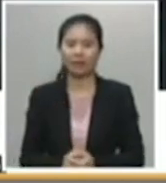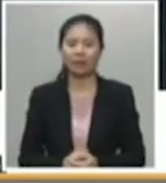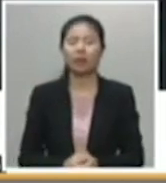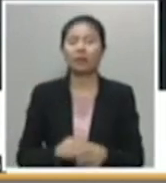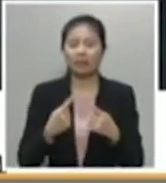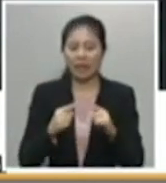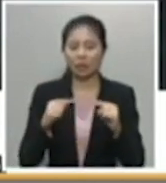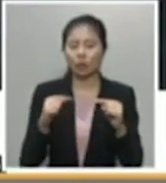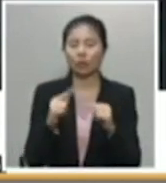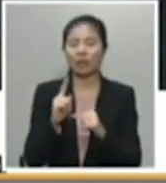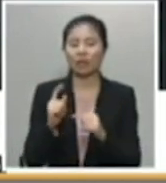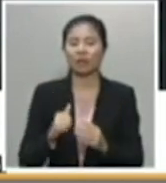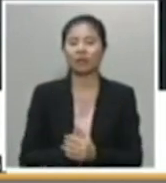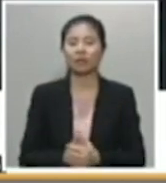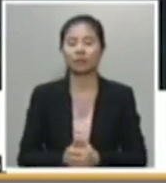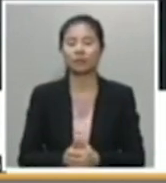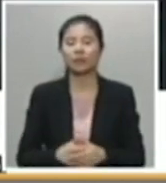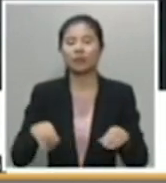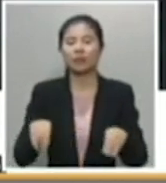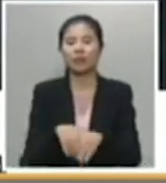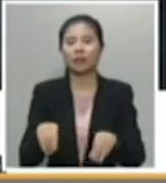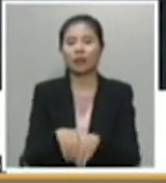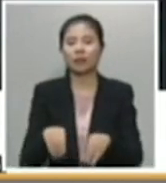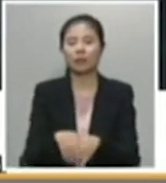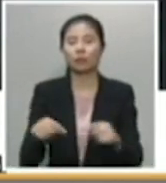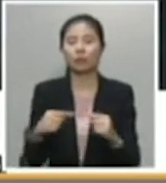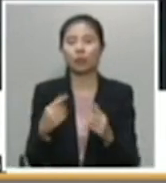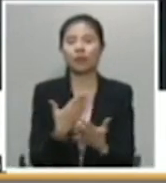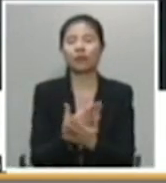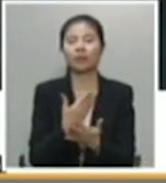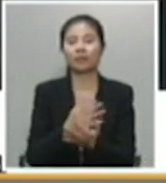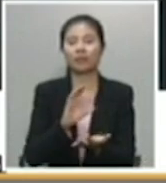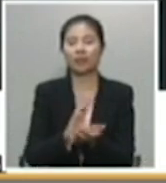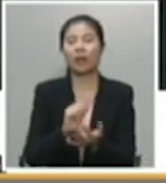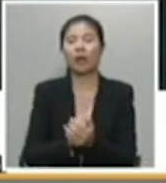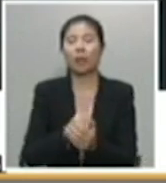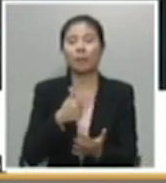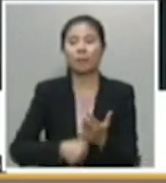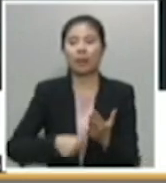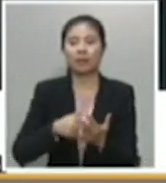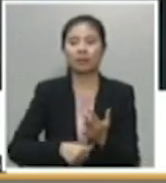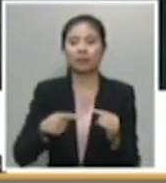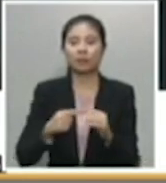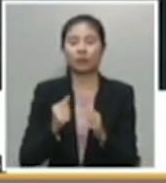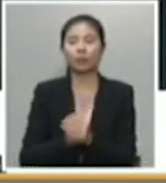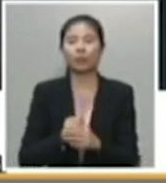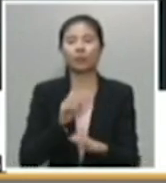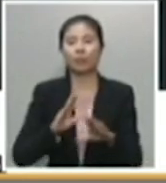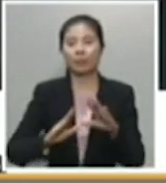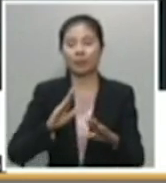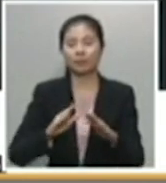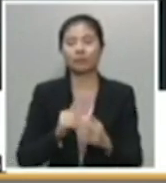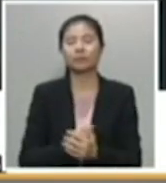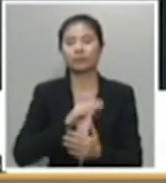เอิญนะครับเป็นตัวเลขที่ใกล้เคียงกับเม็ดเงินภาษีรายได้ภาษีที่รัฐประมาณการไว้โดย